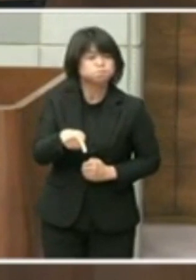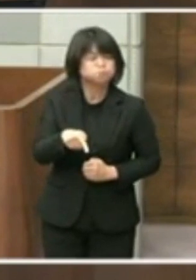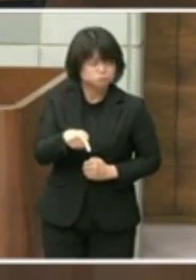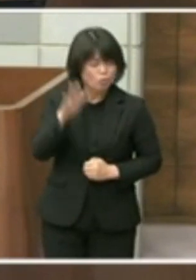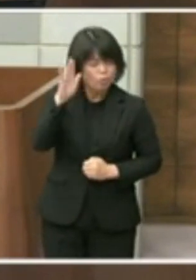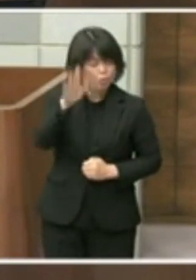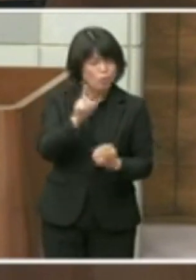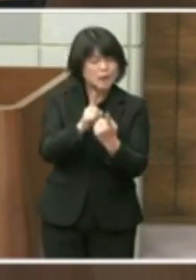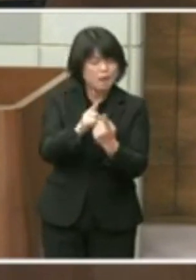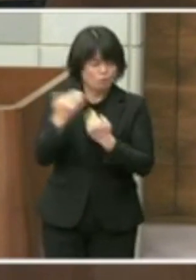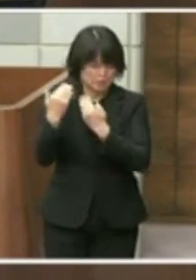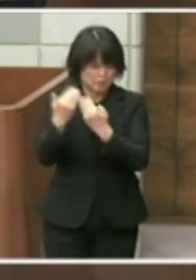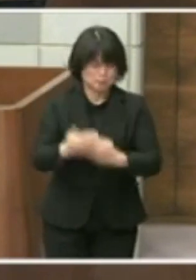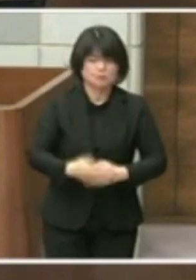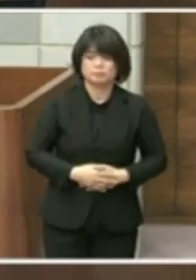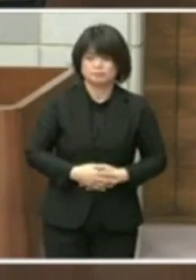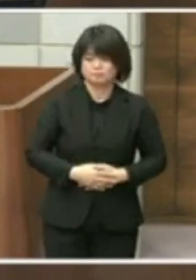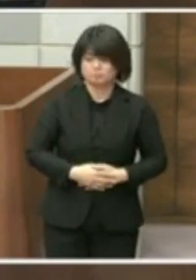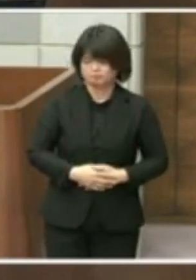います。